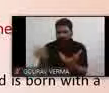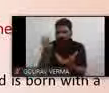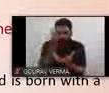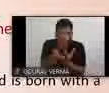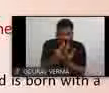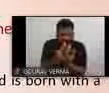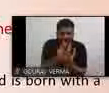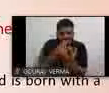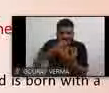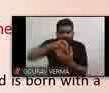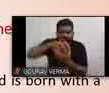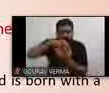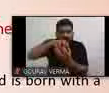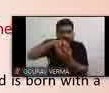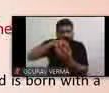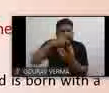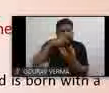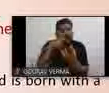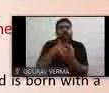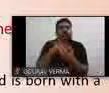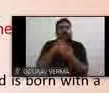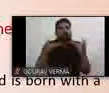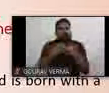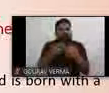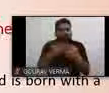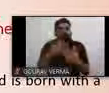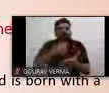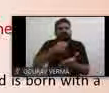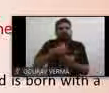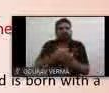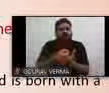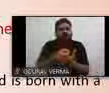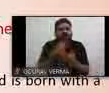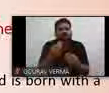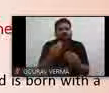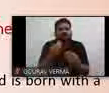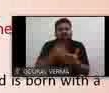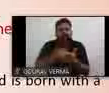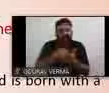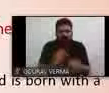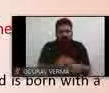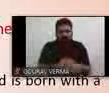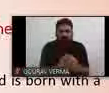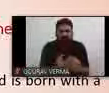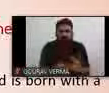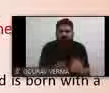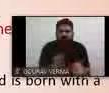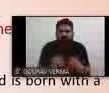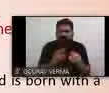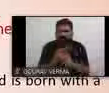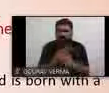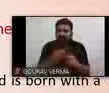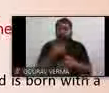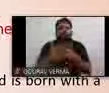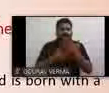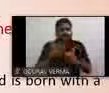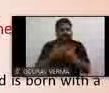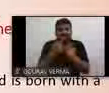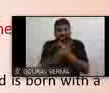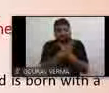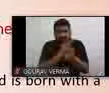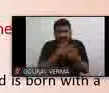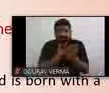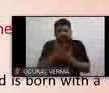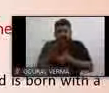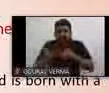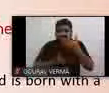बच्चा सीख सकता है. आटे से उसका टैक्टाइल डिफेंसिवनेस खत्म हो सकता है. सो ऑल दिस इंफॉर्मेशन इज